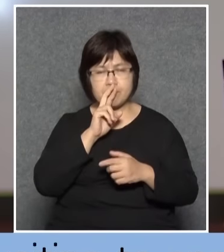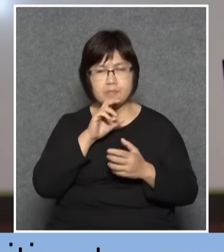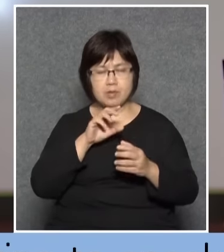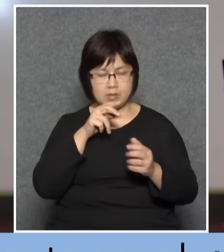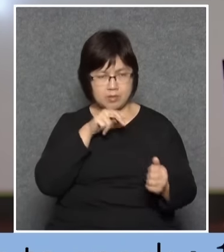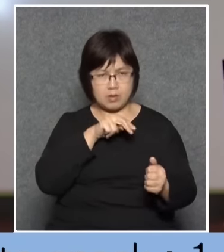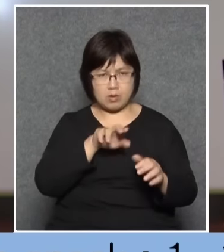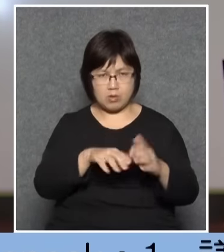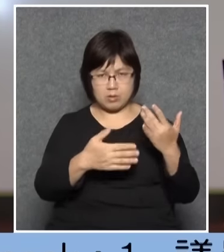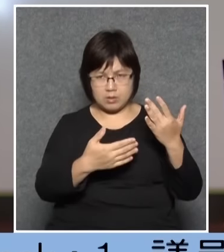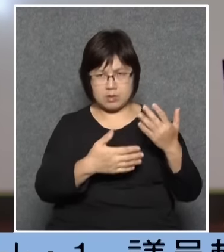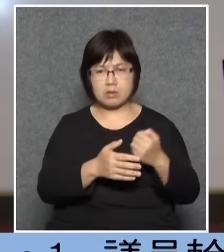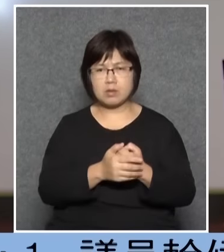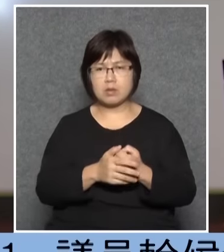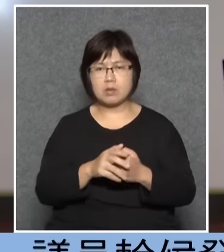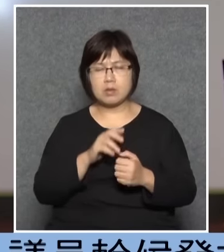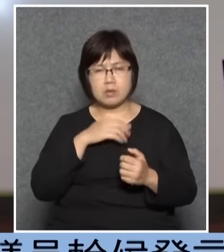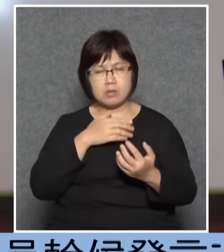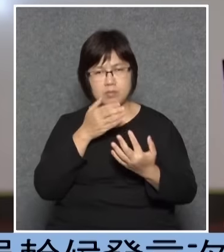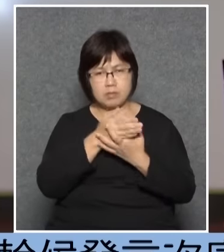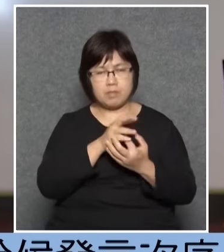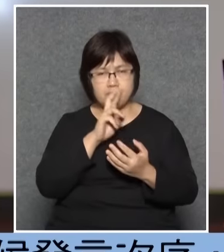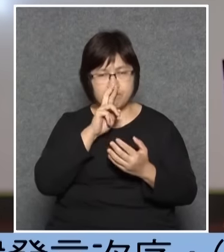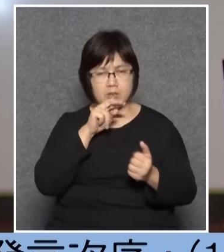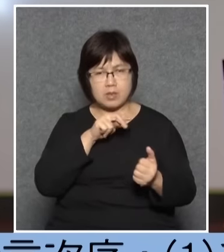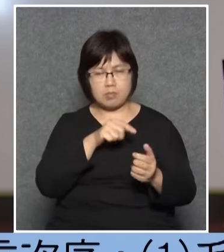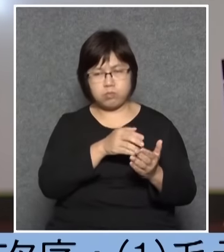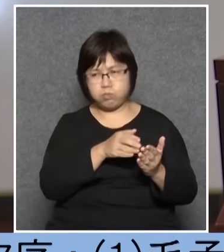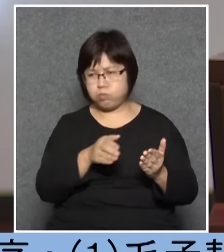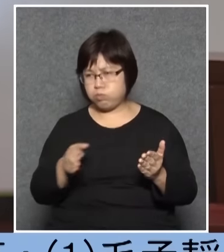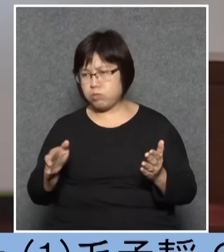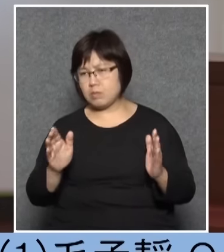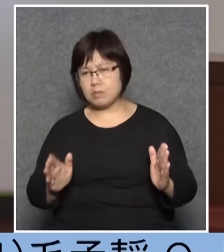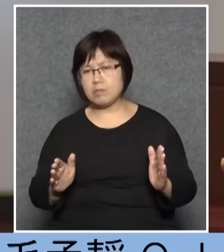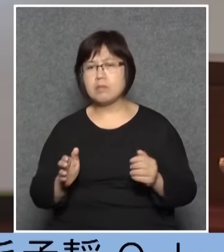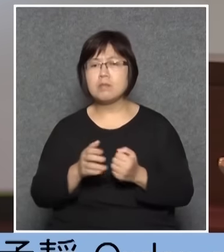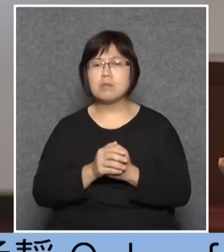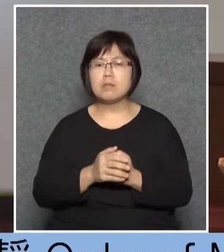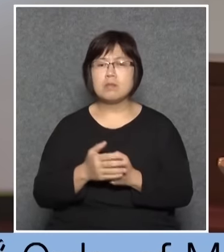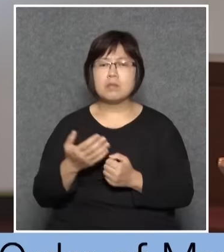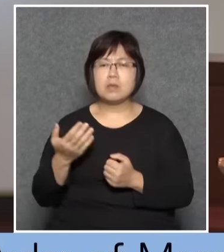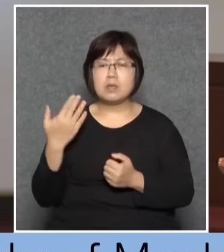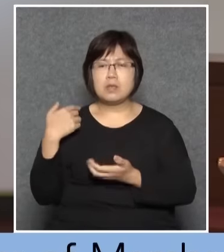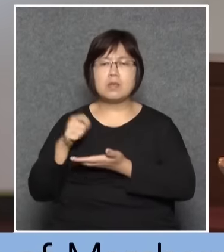及该截取或秘密监察的进行期间。咁原本嗰个呢